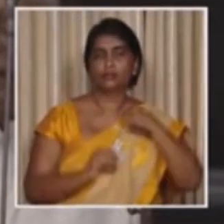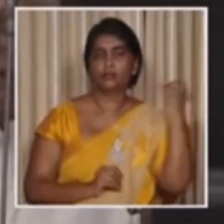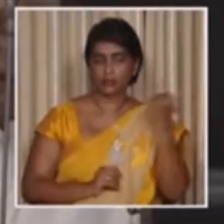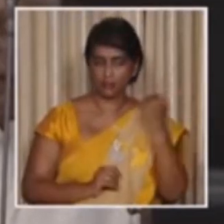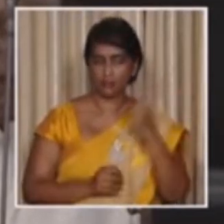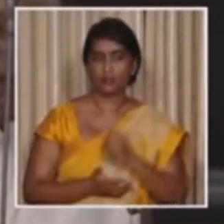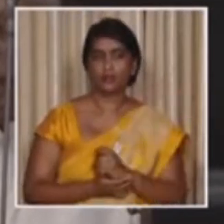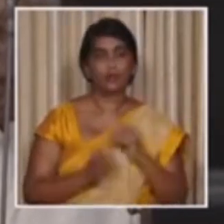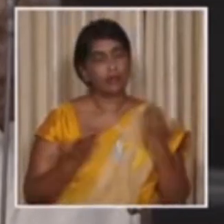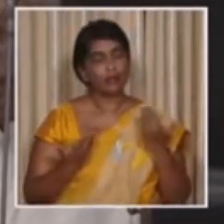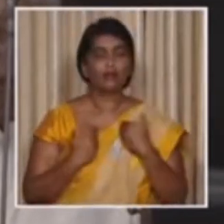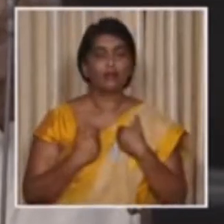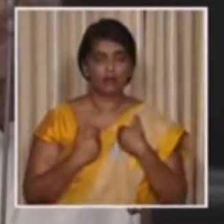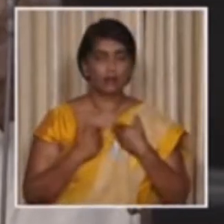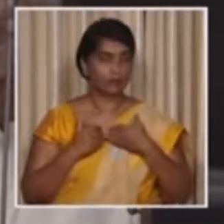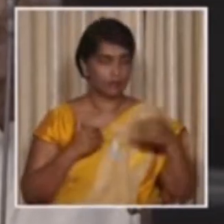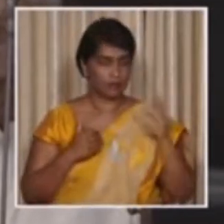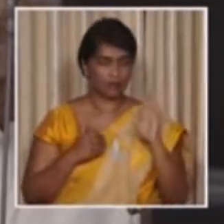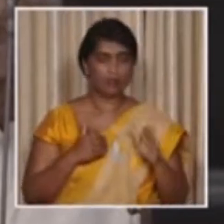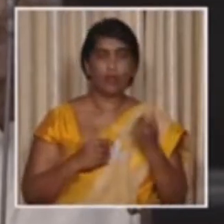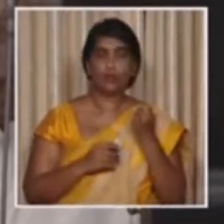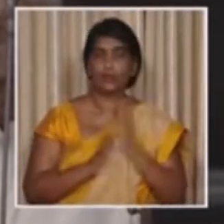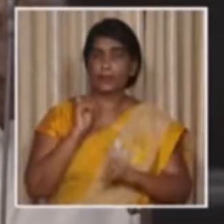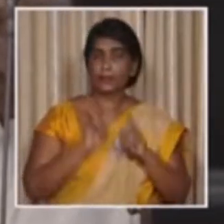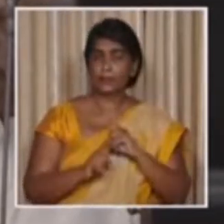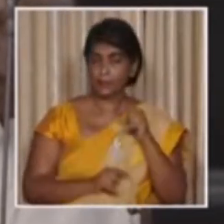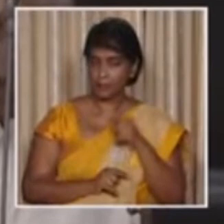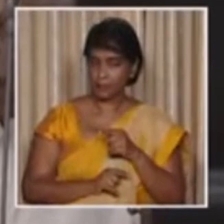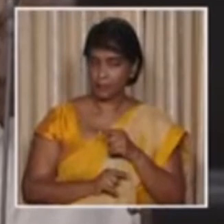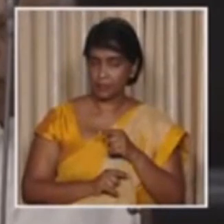කරන්න නැත්තම් මං යටතේ ඉන්න මුදල් අමාත්‍යාංශයේ